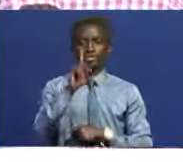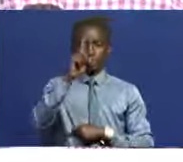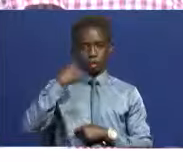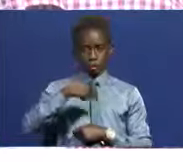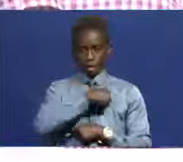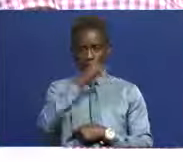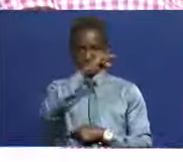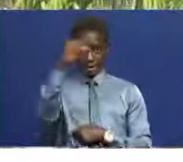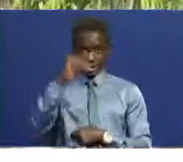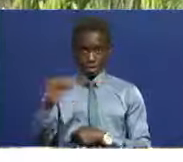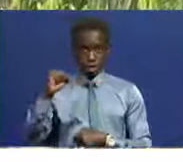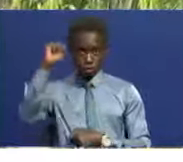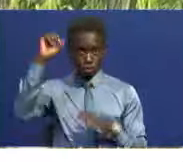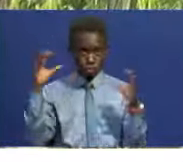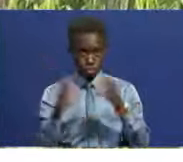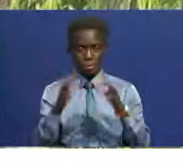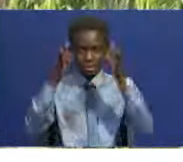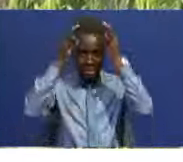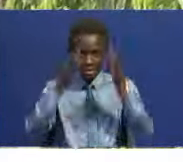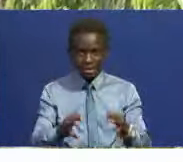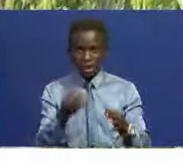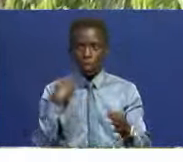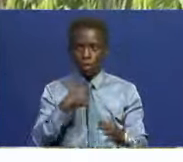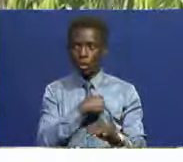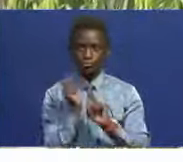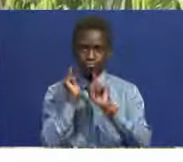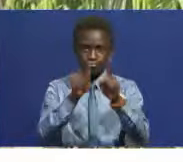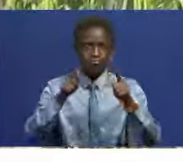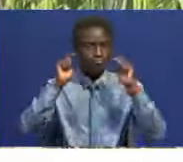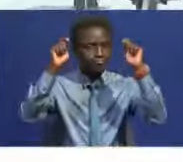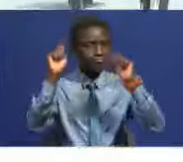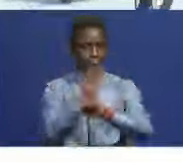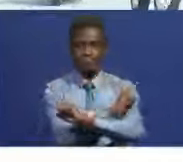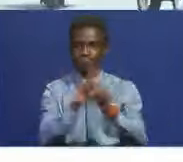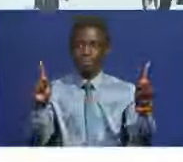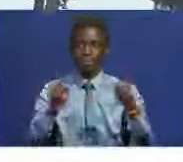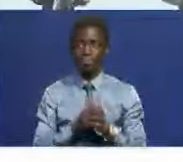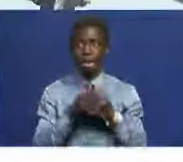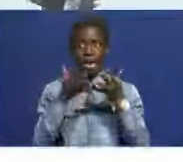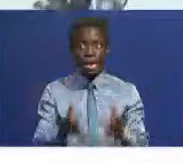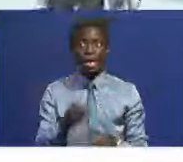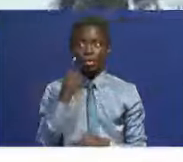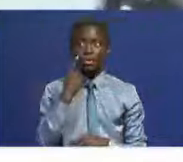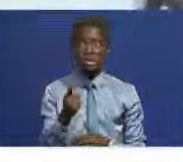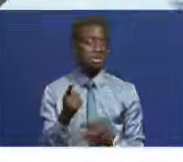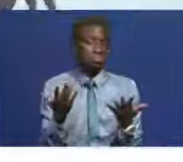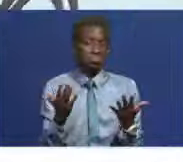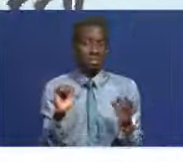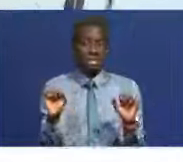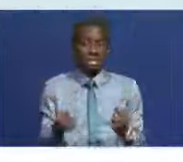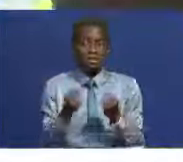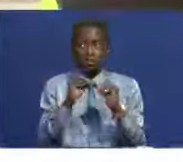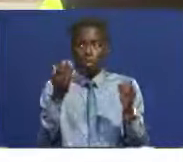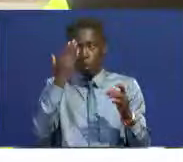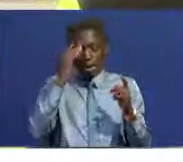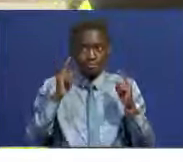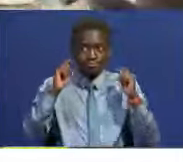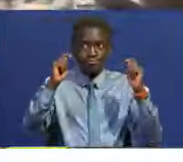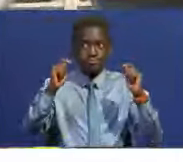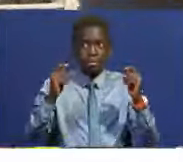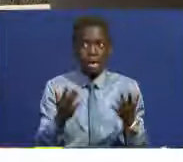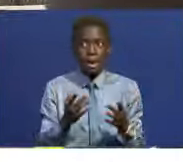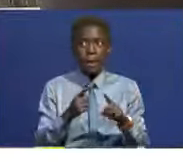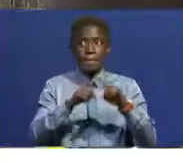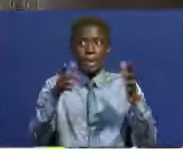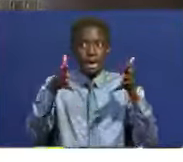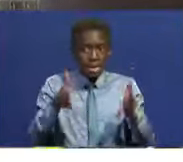wanajenzi tusiingie maandamano. Wengine walitaja kuimarisha kadoria za usalama kuwa sababu ya kutoelekea barabarani kuandamana. But